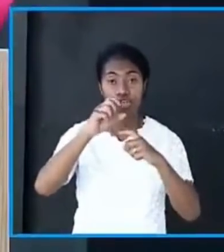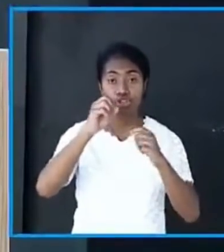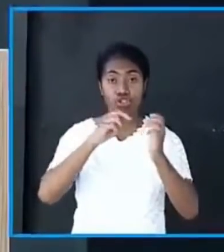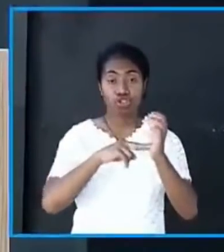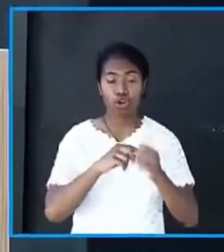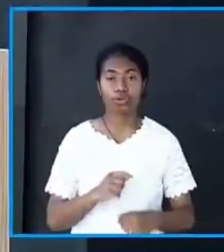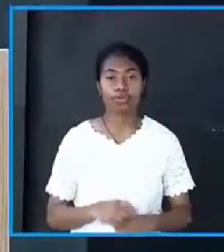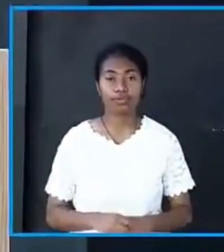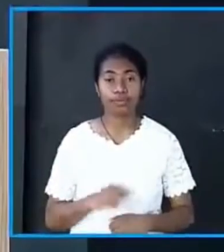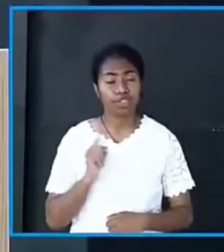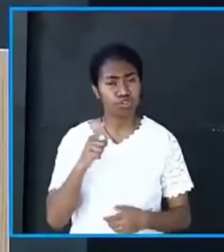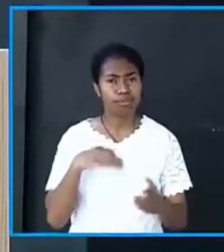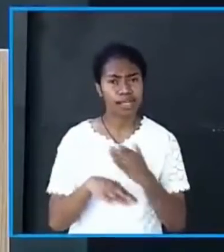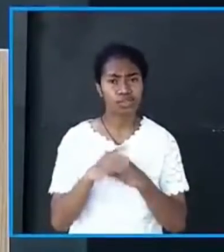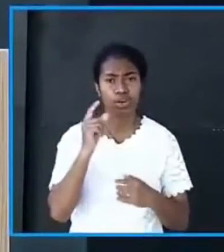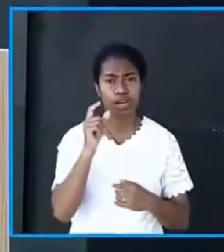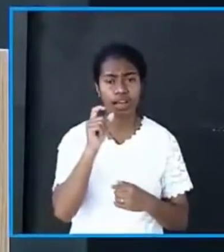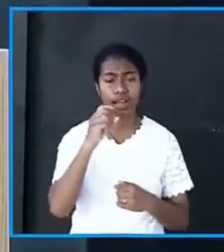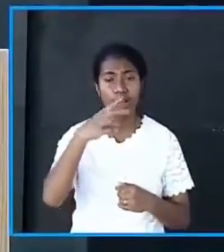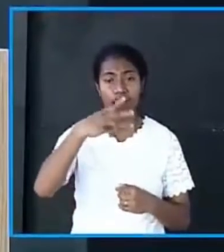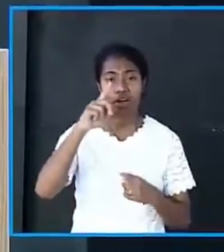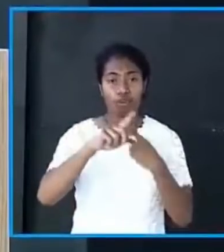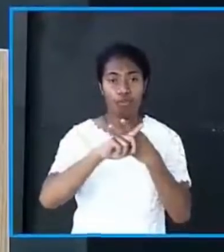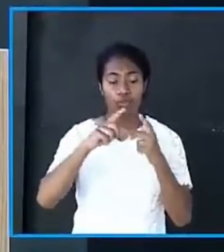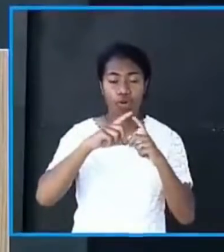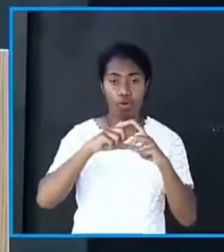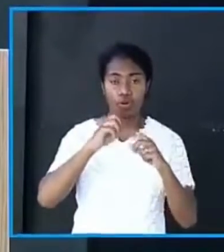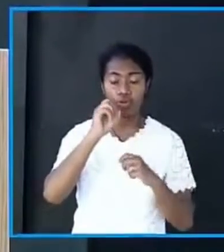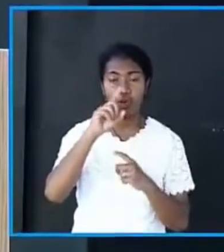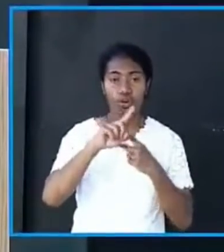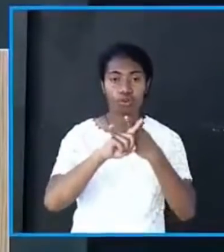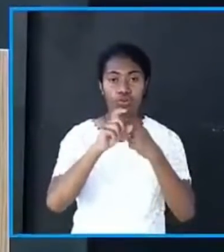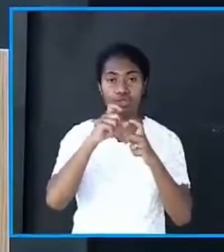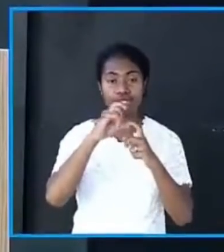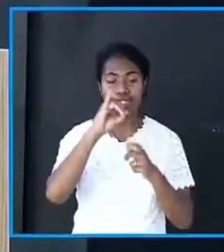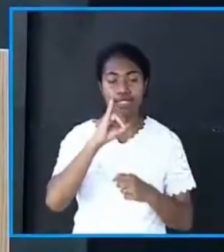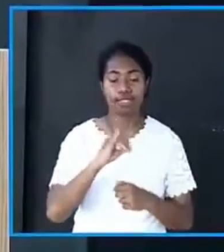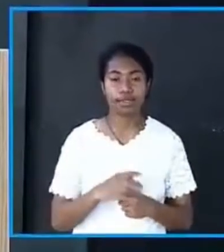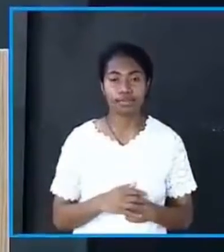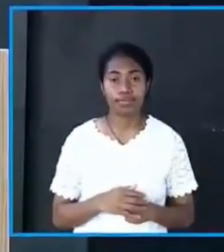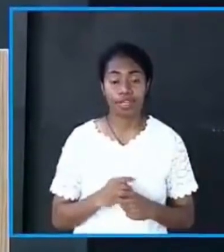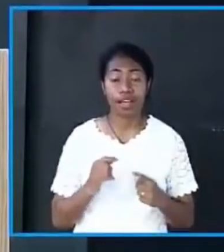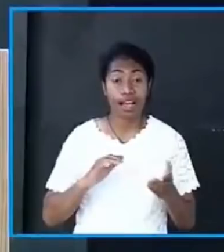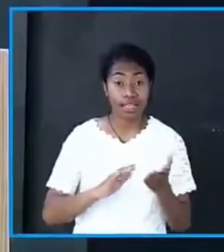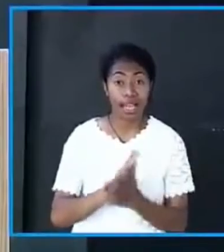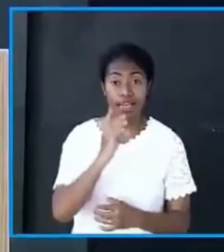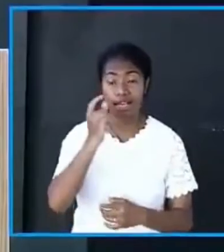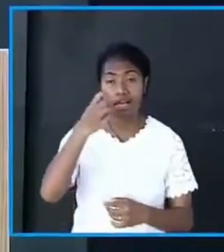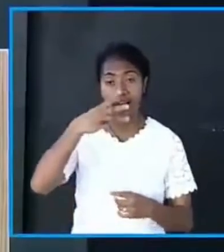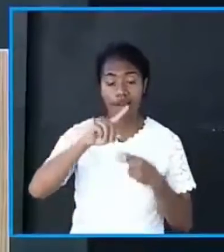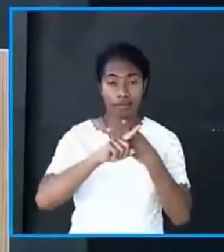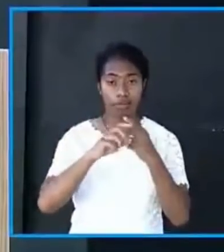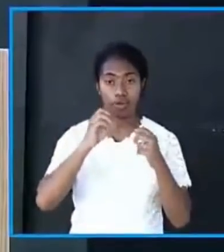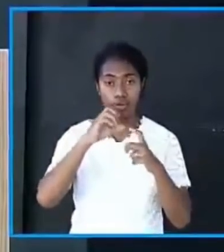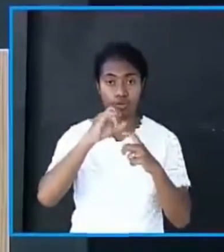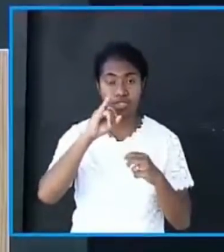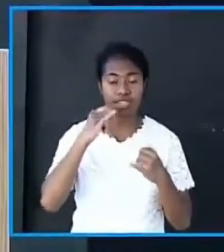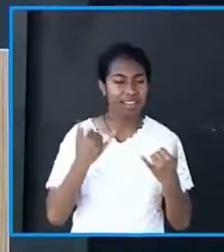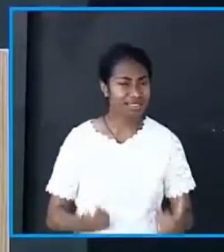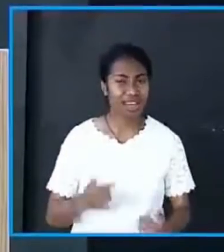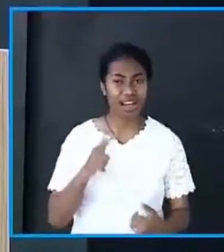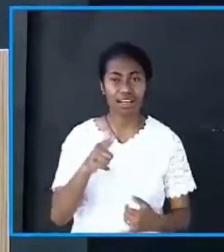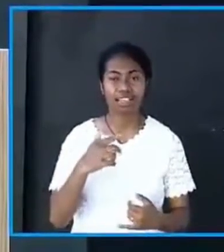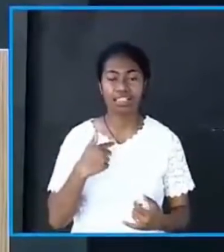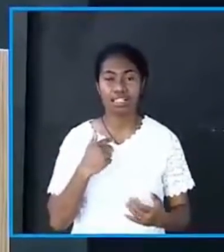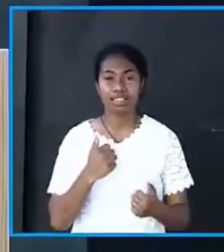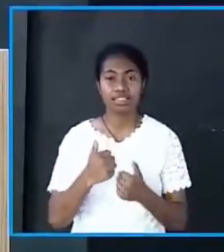revolusi industri 3 itu dimulai ketika orang temukan komputer dan revolusi empat yang sekarang kita sedang ada